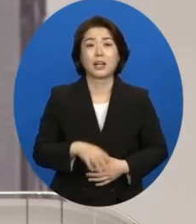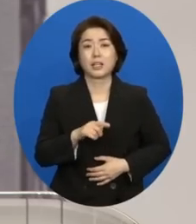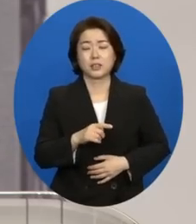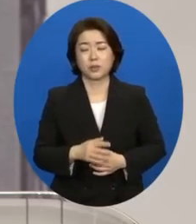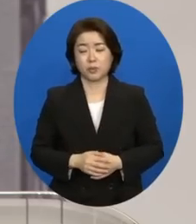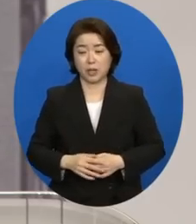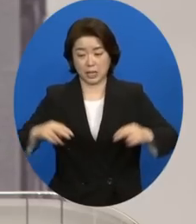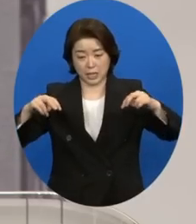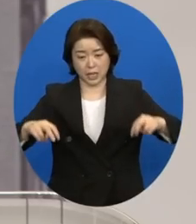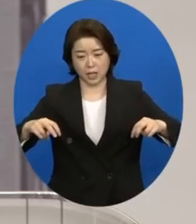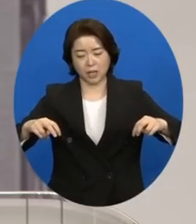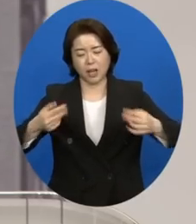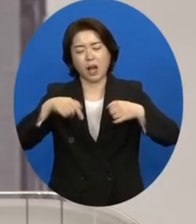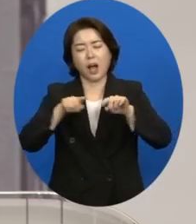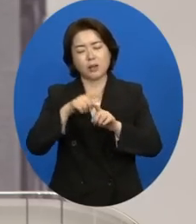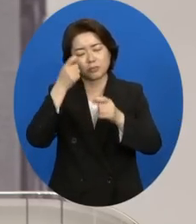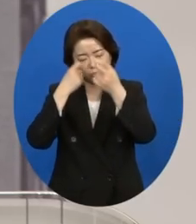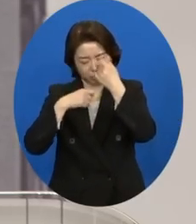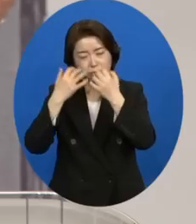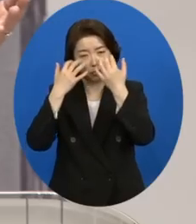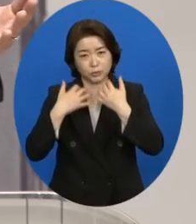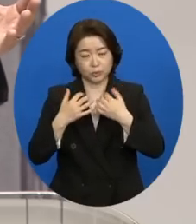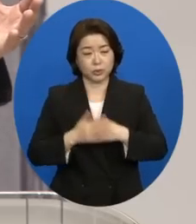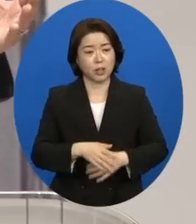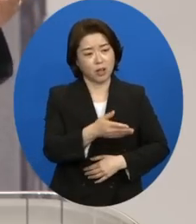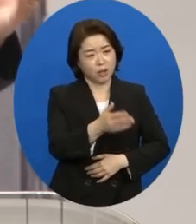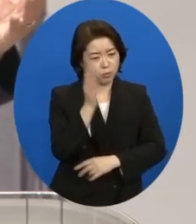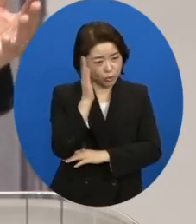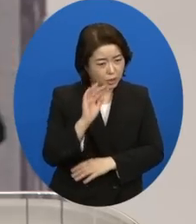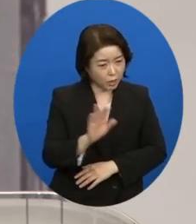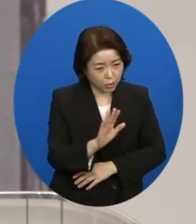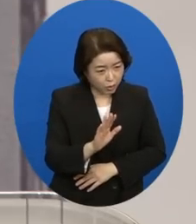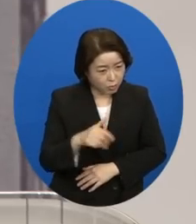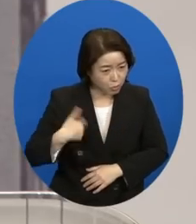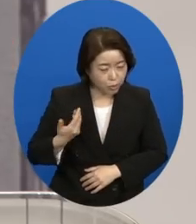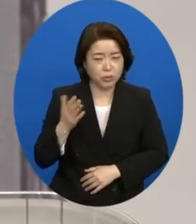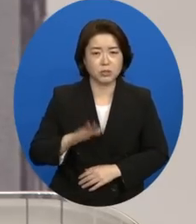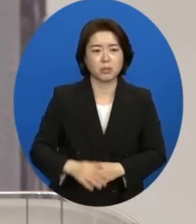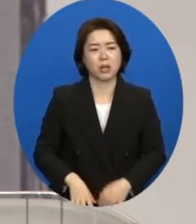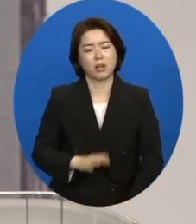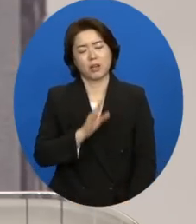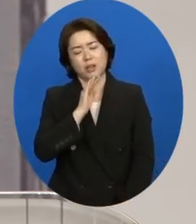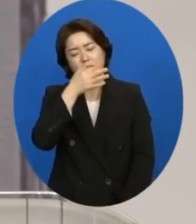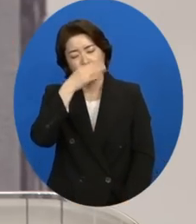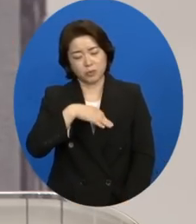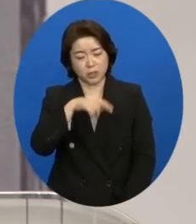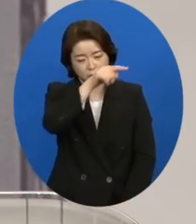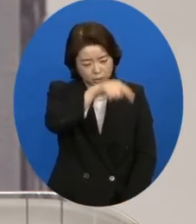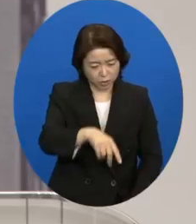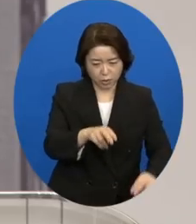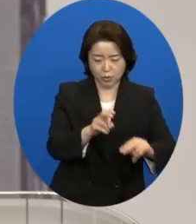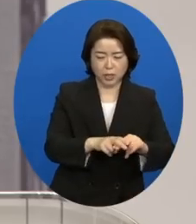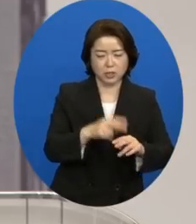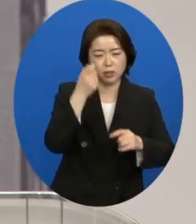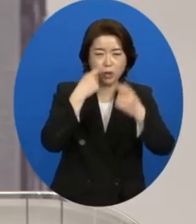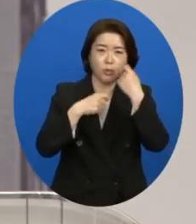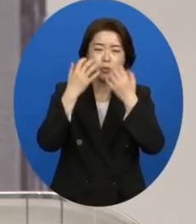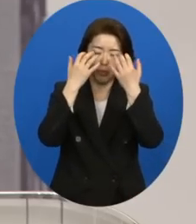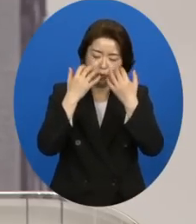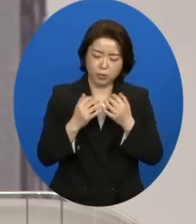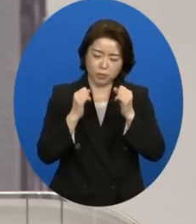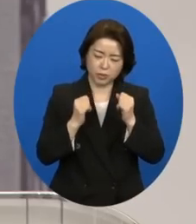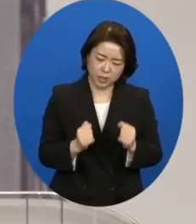같이 울었답니다 어떤 사이인지 모르지만 얼마나 힘드셨으면 여기 와서 이렇게 울고